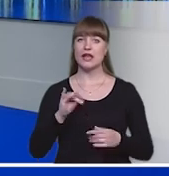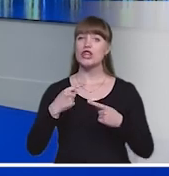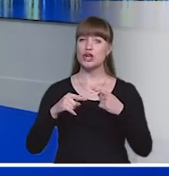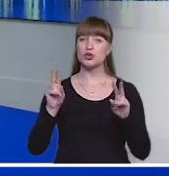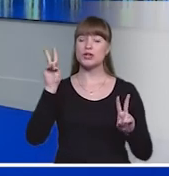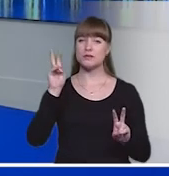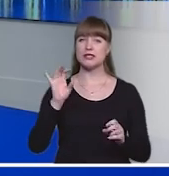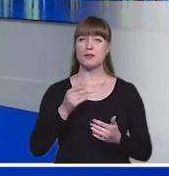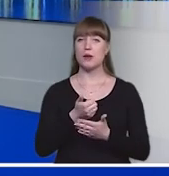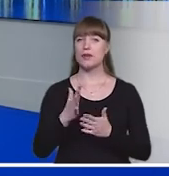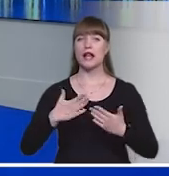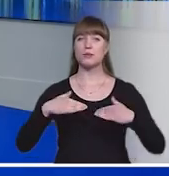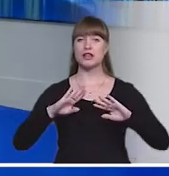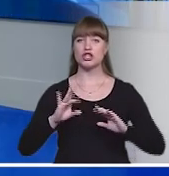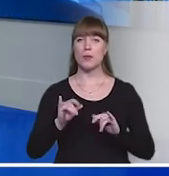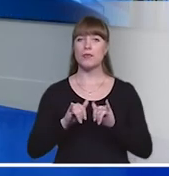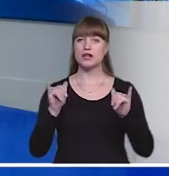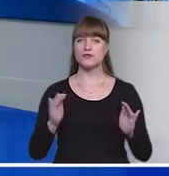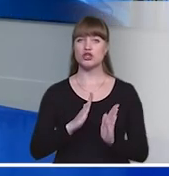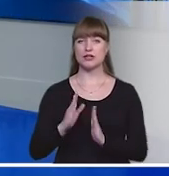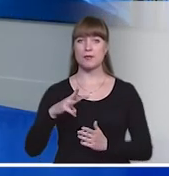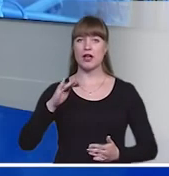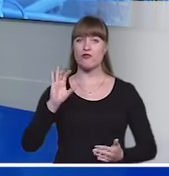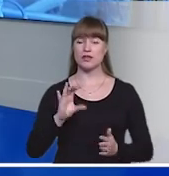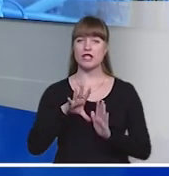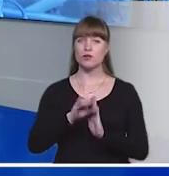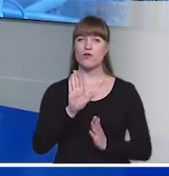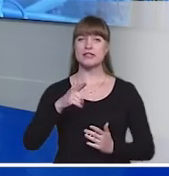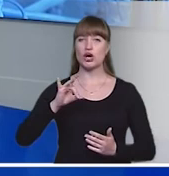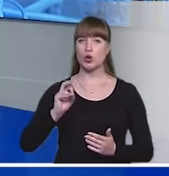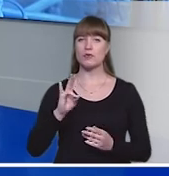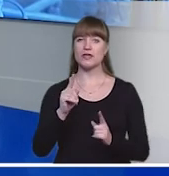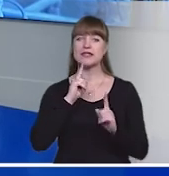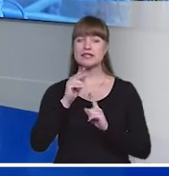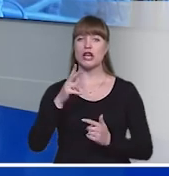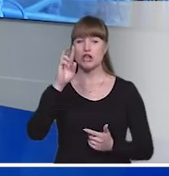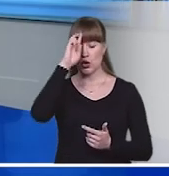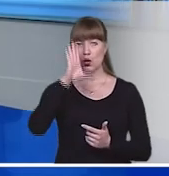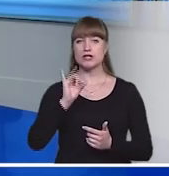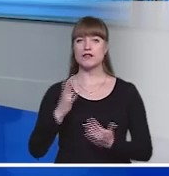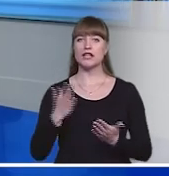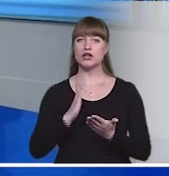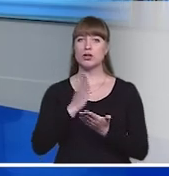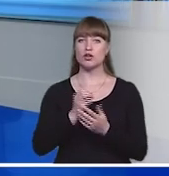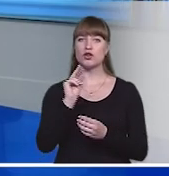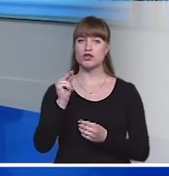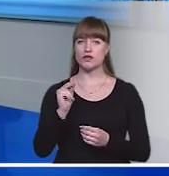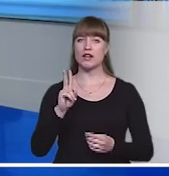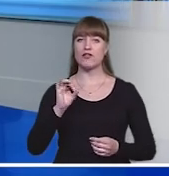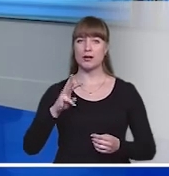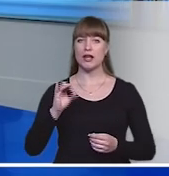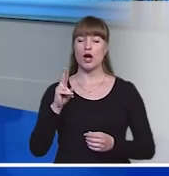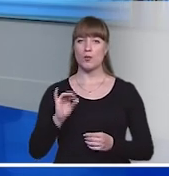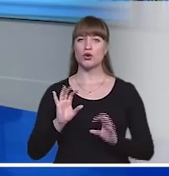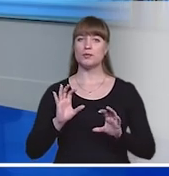И к другим темам. Ряд предложений по развитию системы МФЦ внес Василий Голубев на заседании Госсовета, который прошел в четверг в Кремле